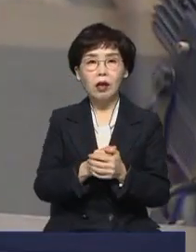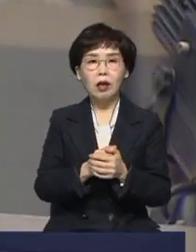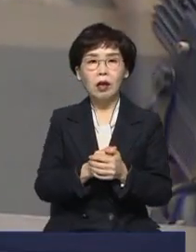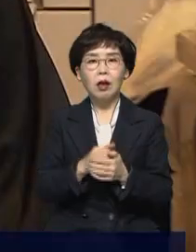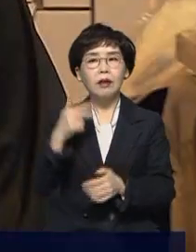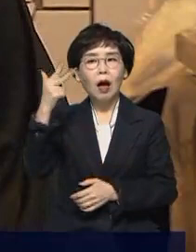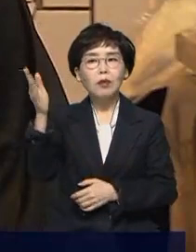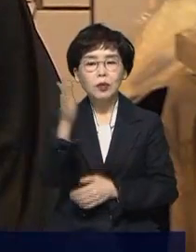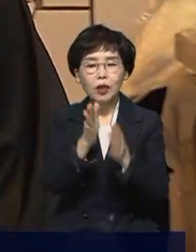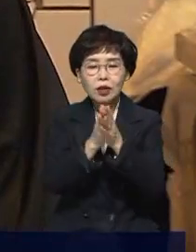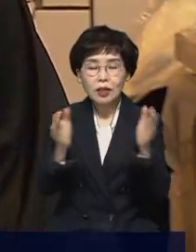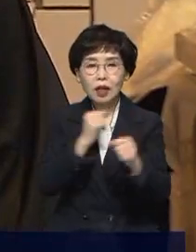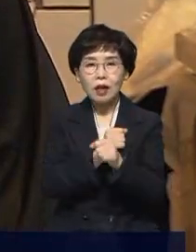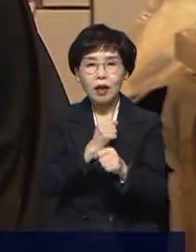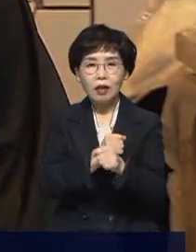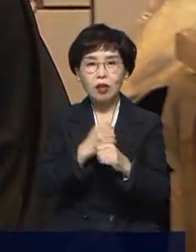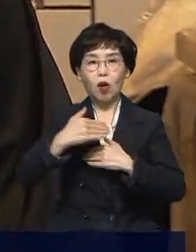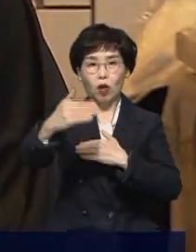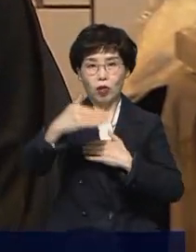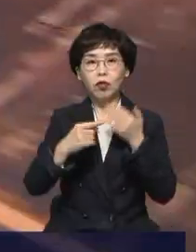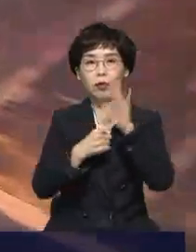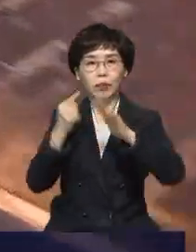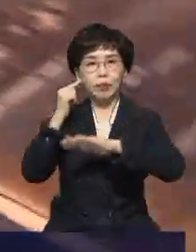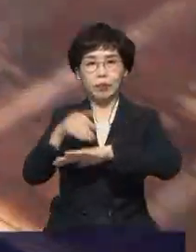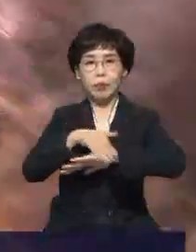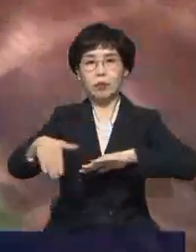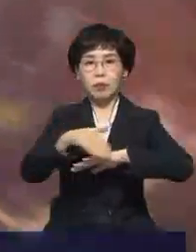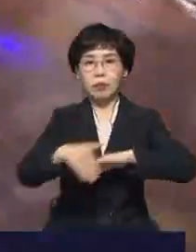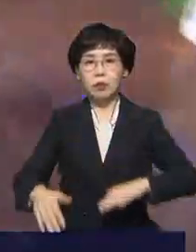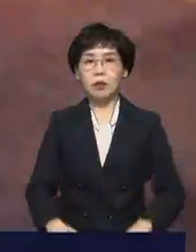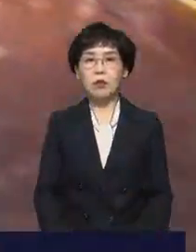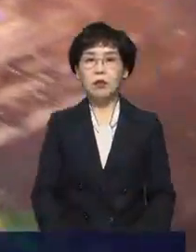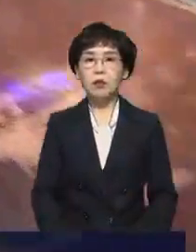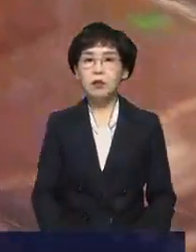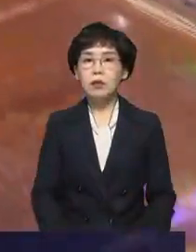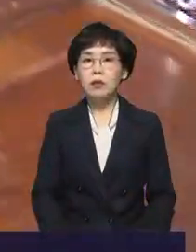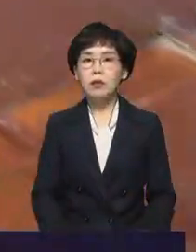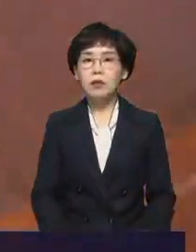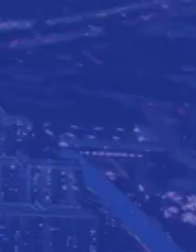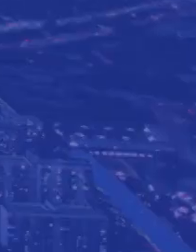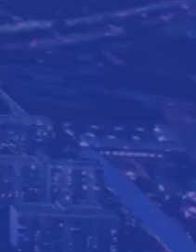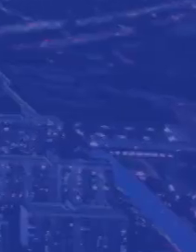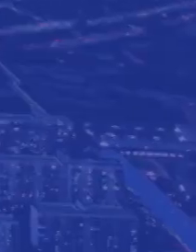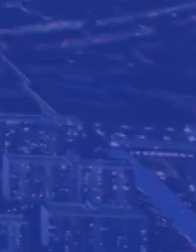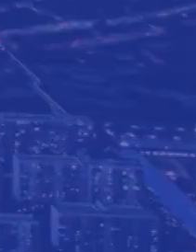적용할 새로운 조정안을 발표할 예정입니다. SBS 김경희입니다.